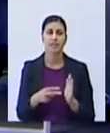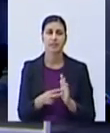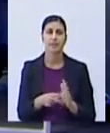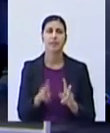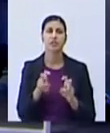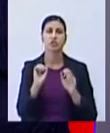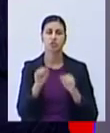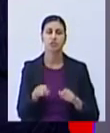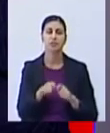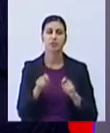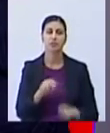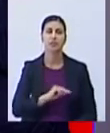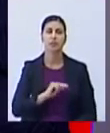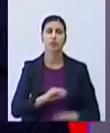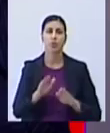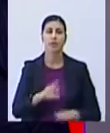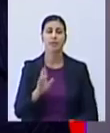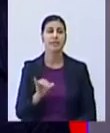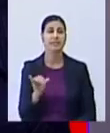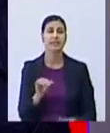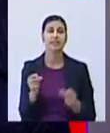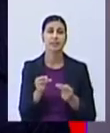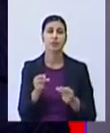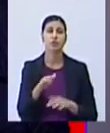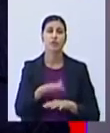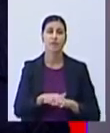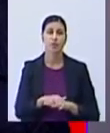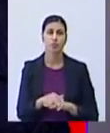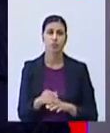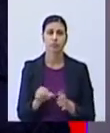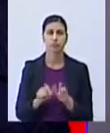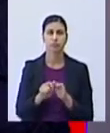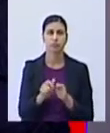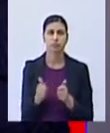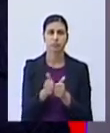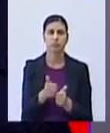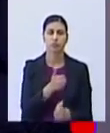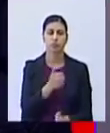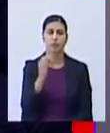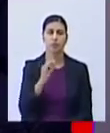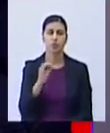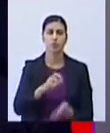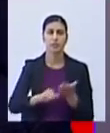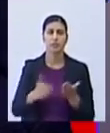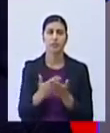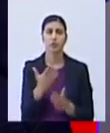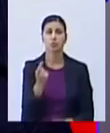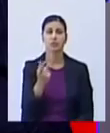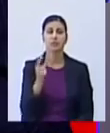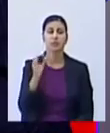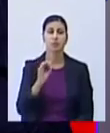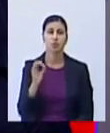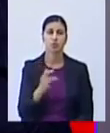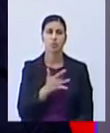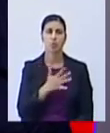რითიც შეიძლება შეიქმნას სამუშაო ადგილები და სადაც საპარტნიორო ფონდი უძდება წილში ფაქტიურად ის